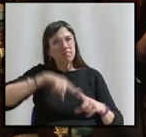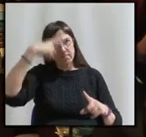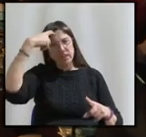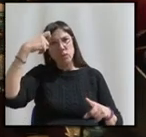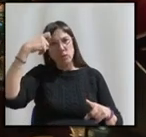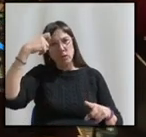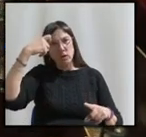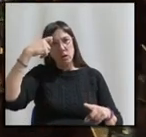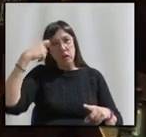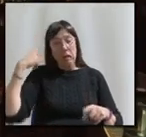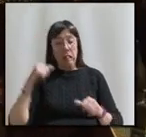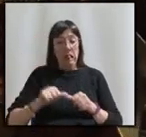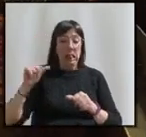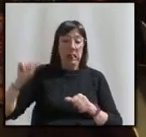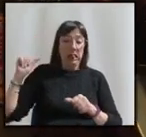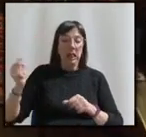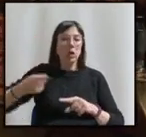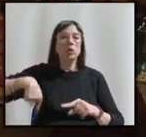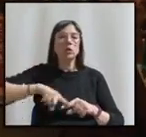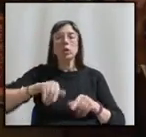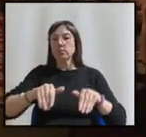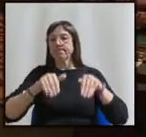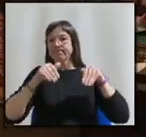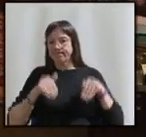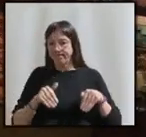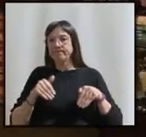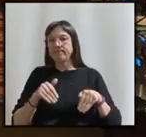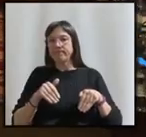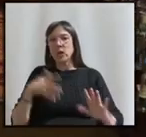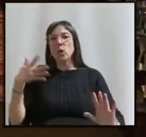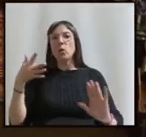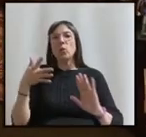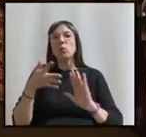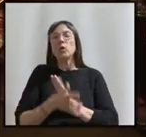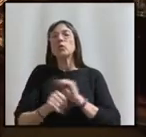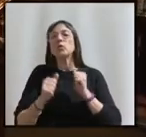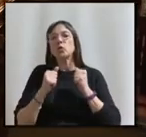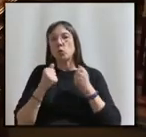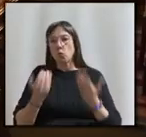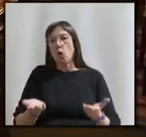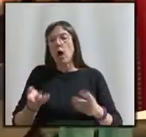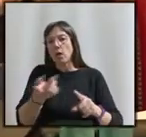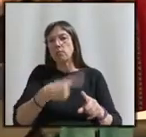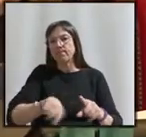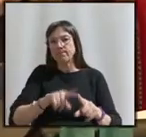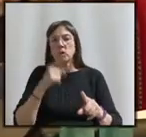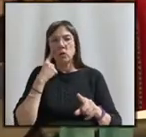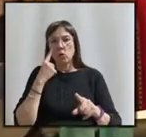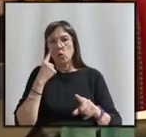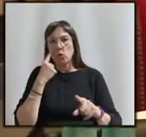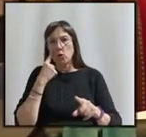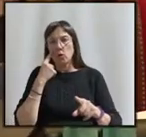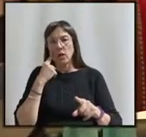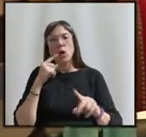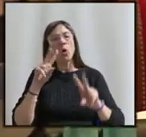aquí, nosaltres ens hi vam abstenir, vam dir els motius pels quals ens absteníem. És cert que després d'aquella junta que vam fer de